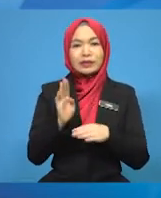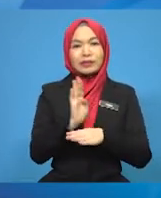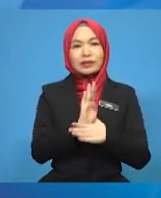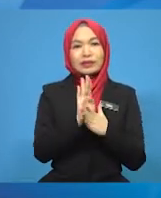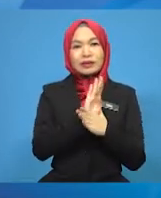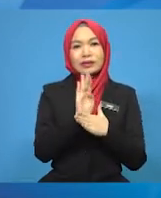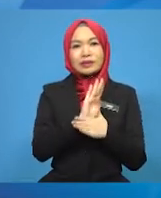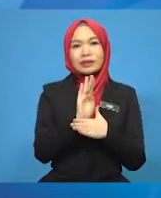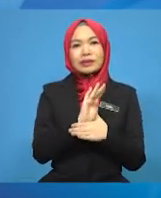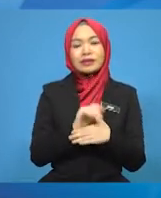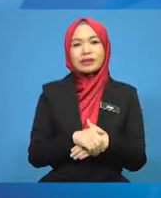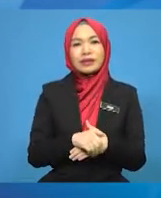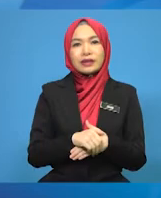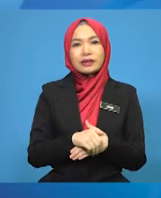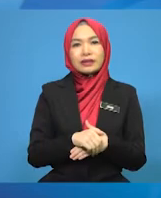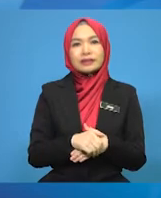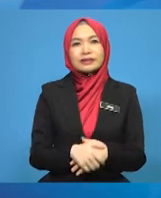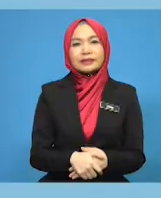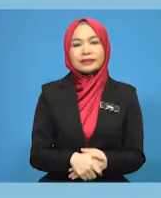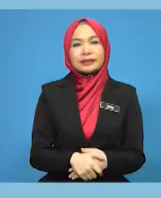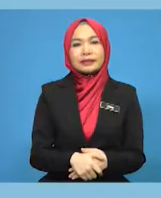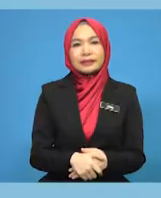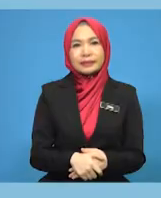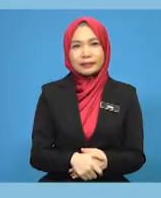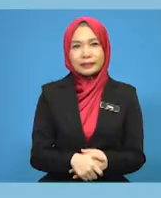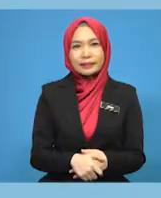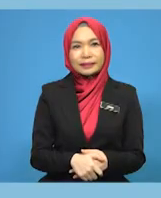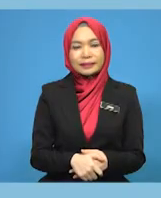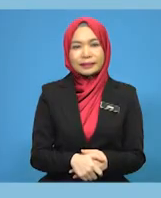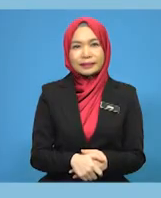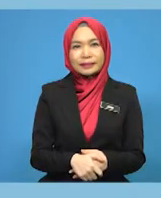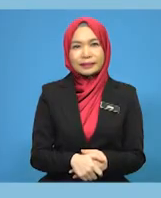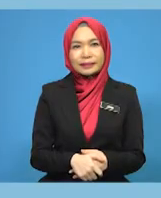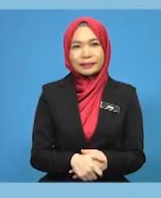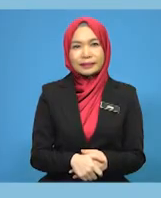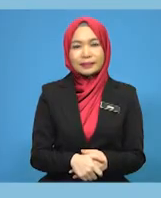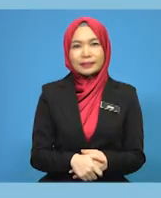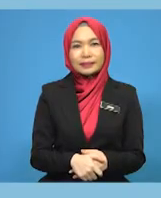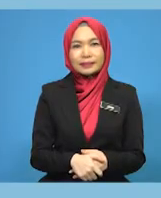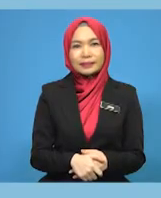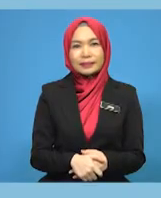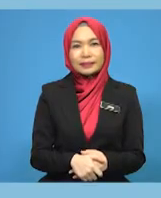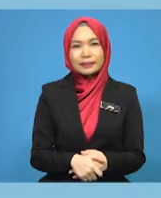slide saya. Kita mulakan dengan contoh dalam bidang pembungkusan,